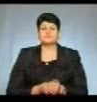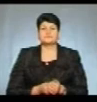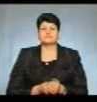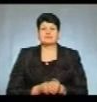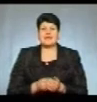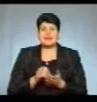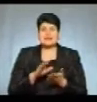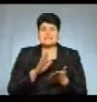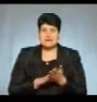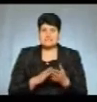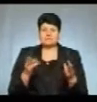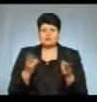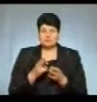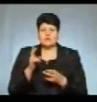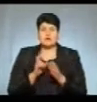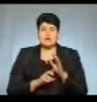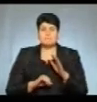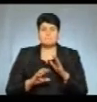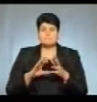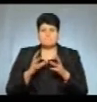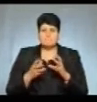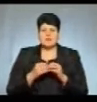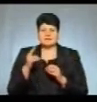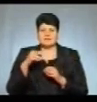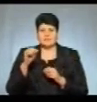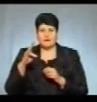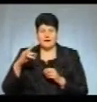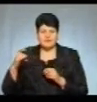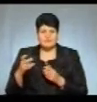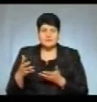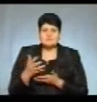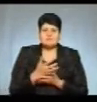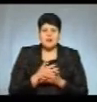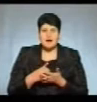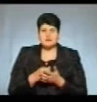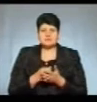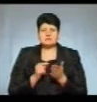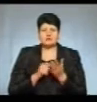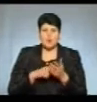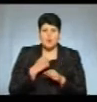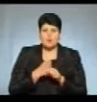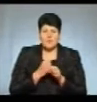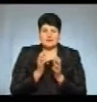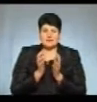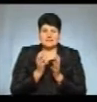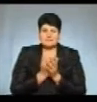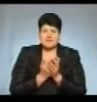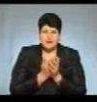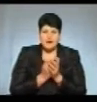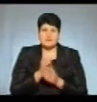Значить, реєстрації потребують бази даних, які збираються з метою обробки, зберігання та